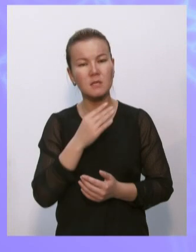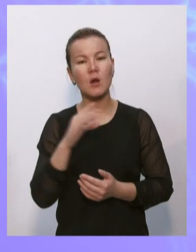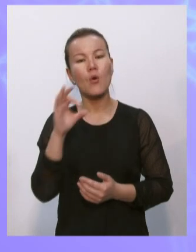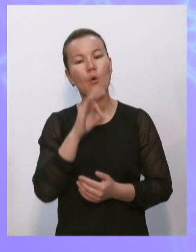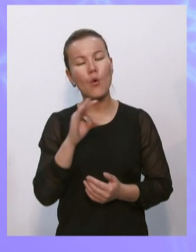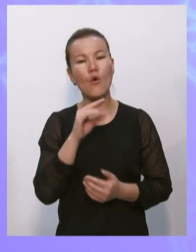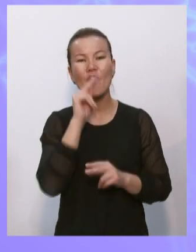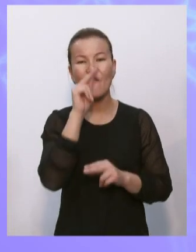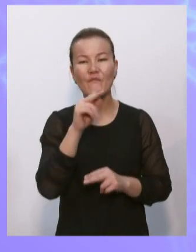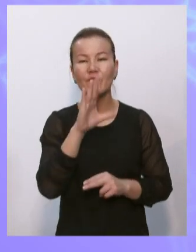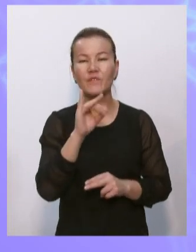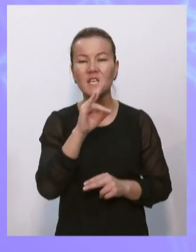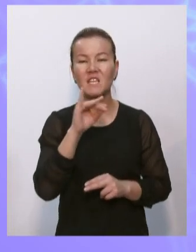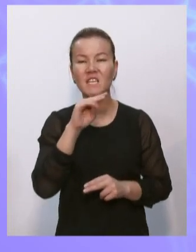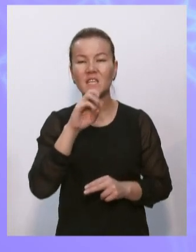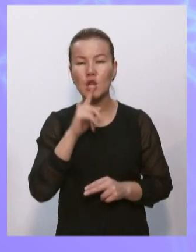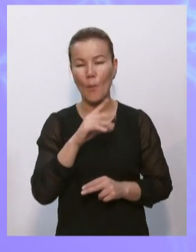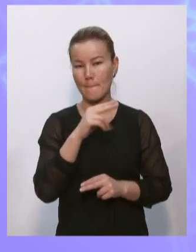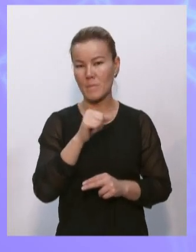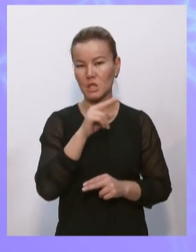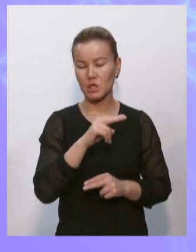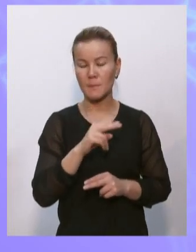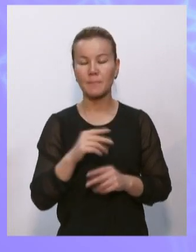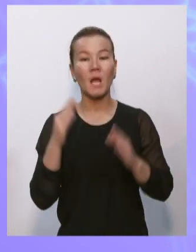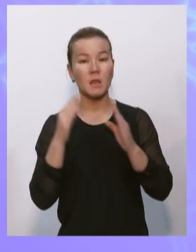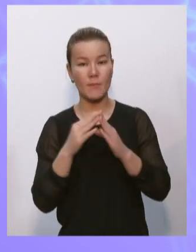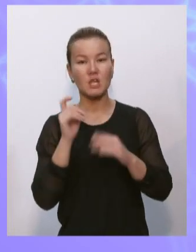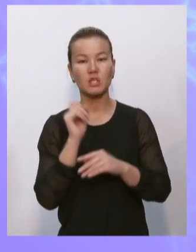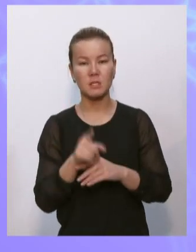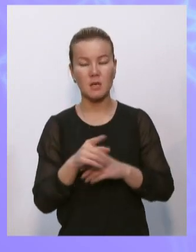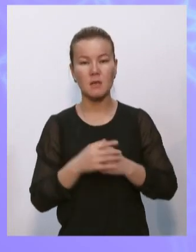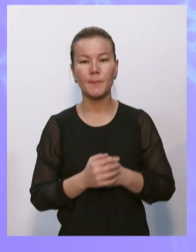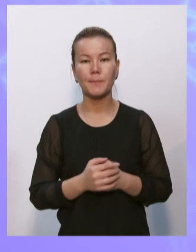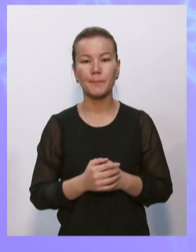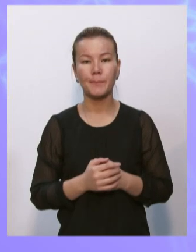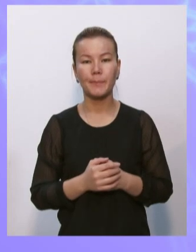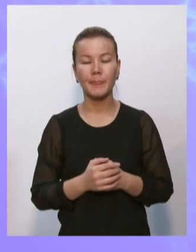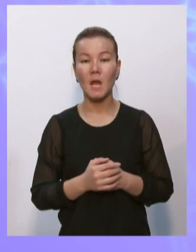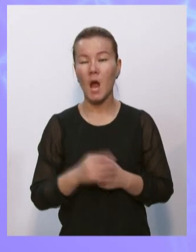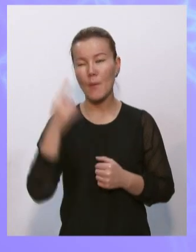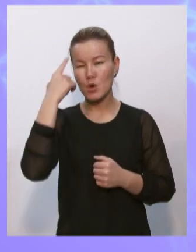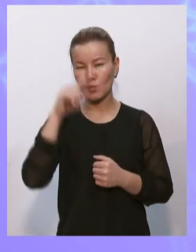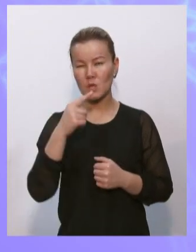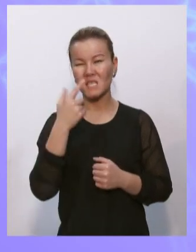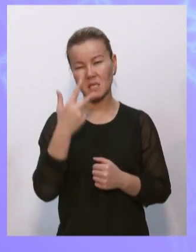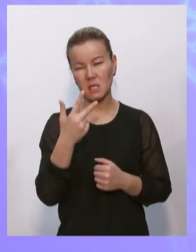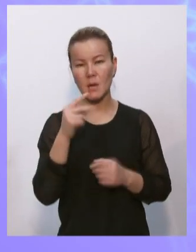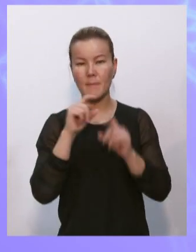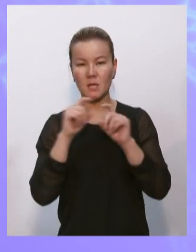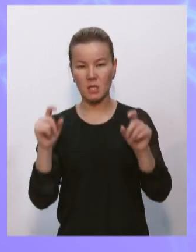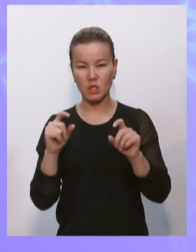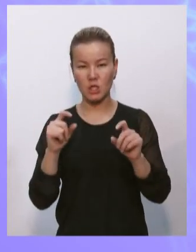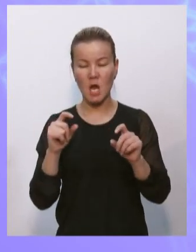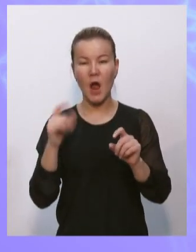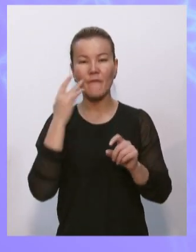о винительном падеже. Творческое домашнее задание. Придумайте три предложения,